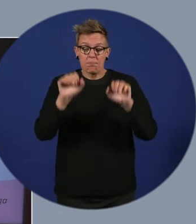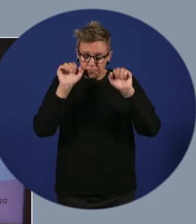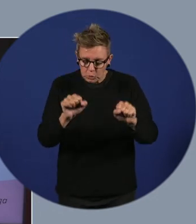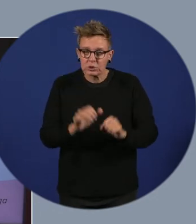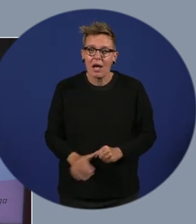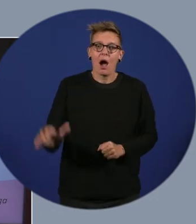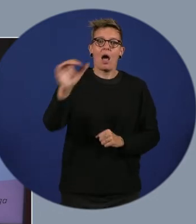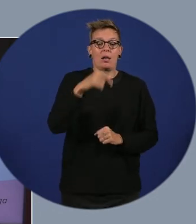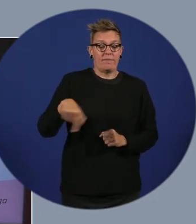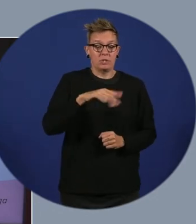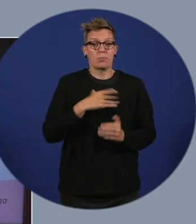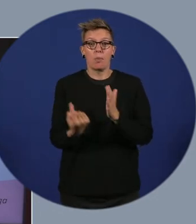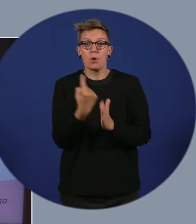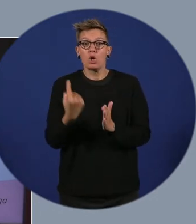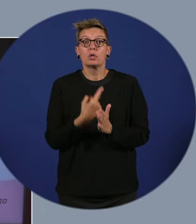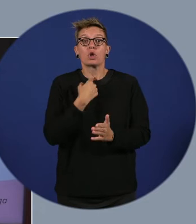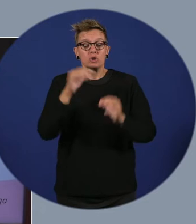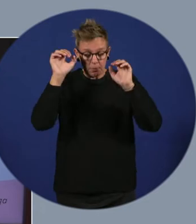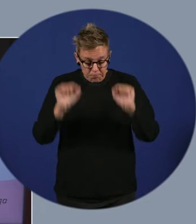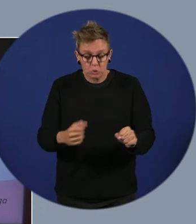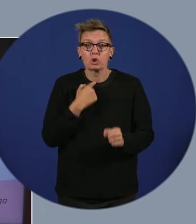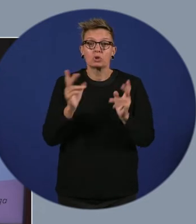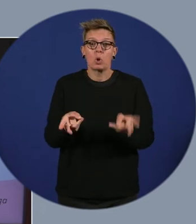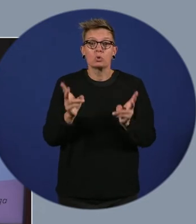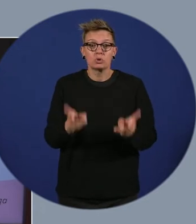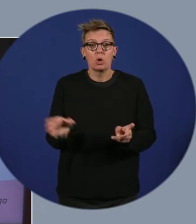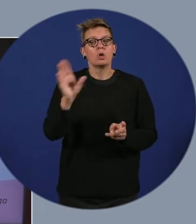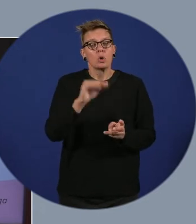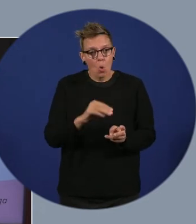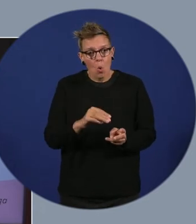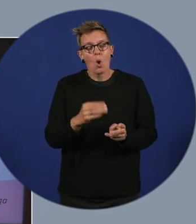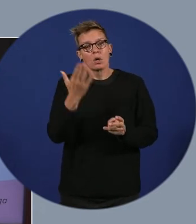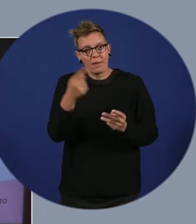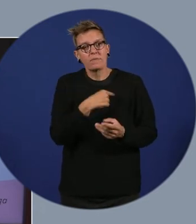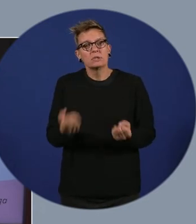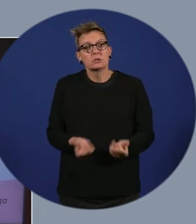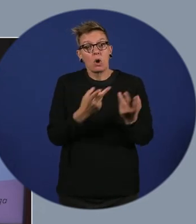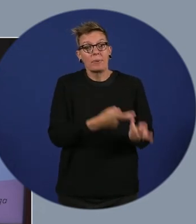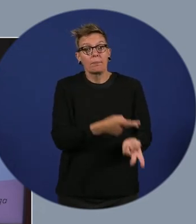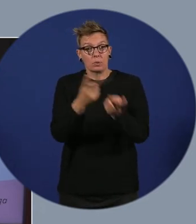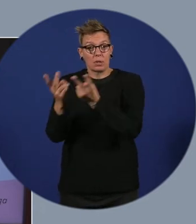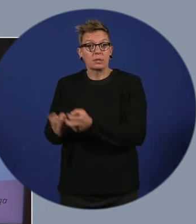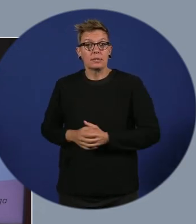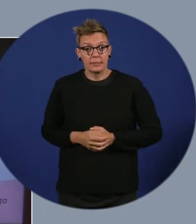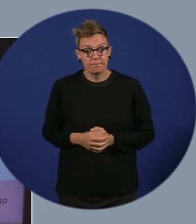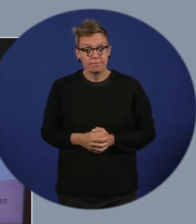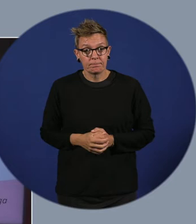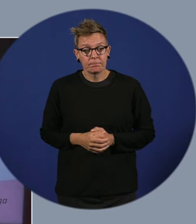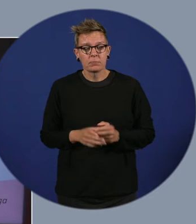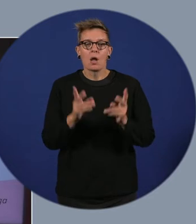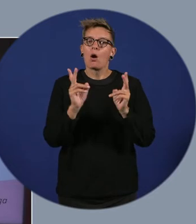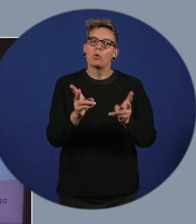vi som har möjligheten att rösta går och röstar. Det är då vi skapar demokratin. Och sen är det